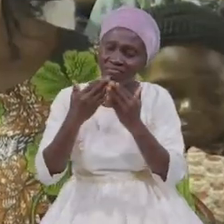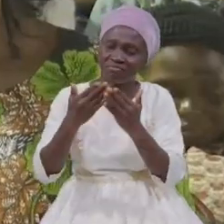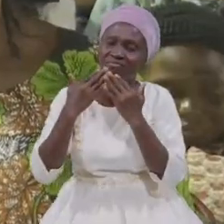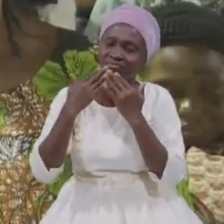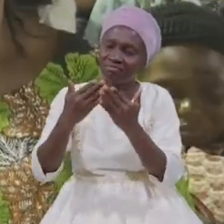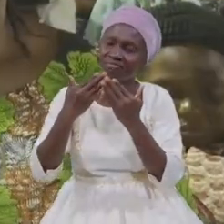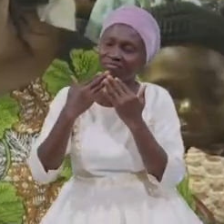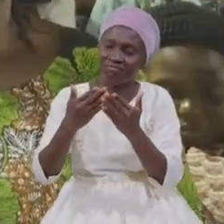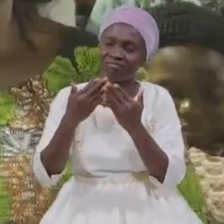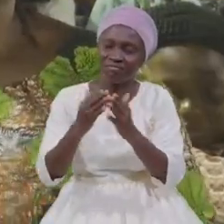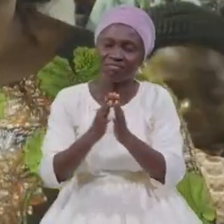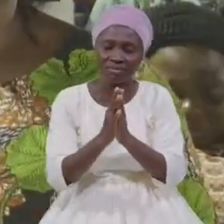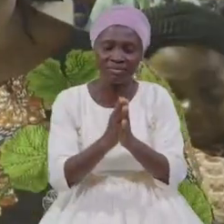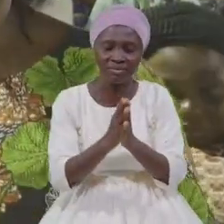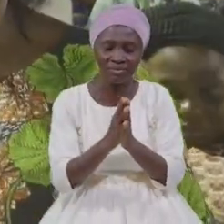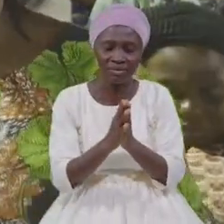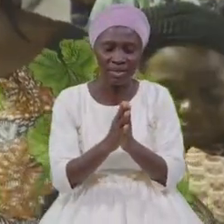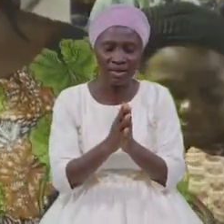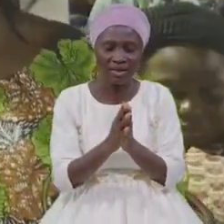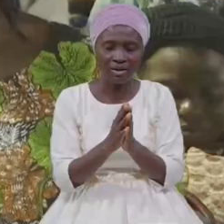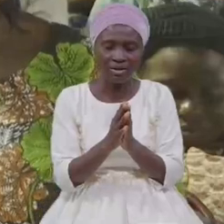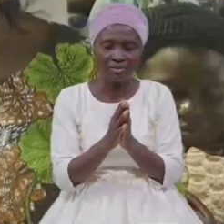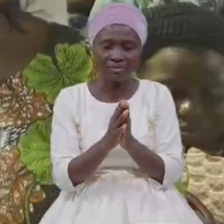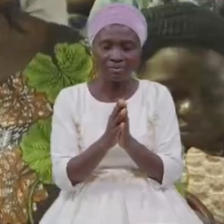fiers pleinement au Seigneur.